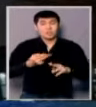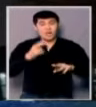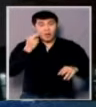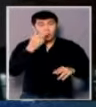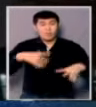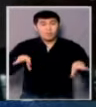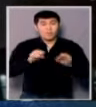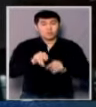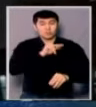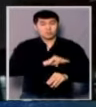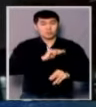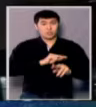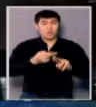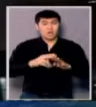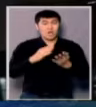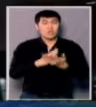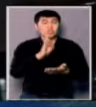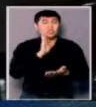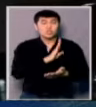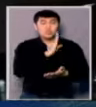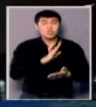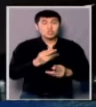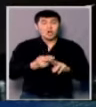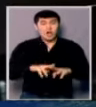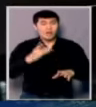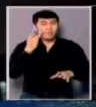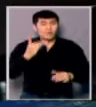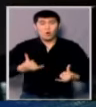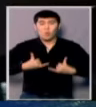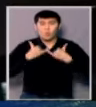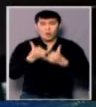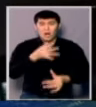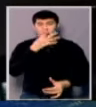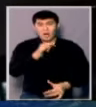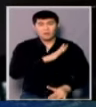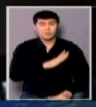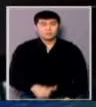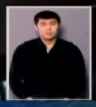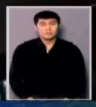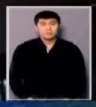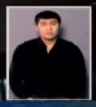ерлермен иық тіресіп қызметте жүрген арулардың еңбегін жоғары бағалайтынын жеткізген.